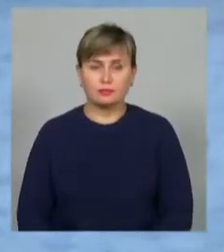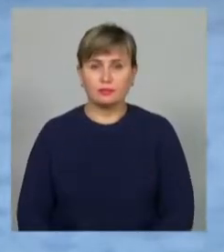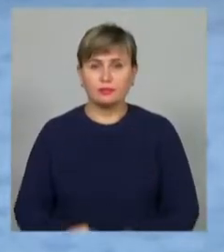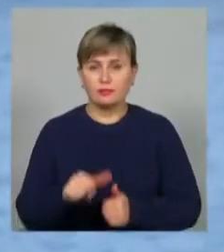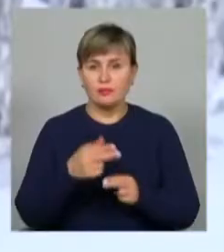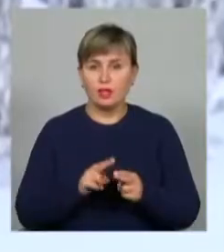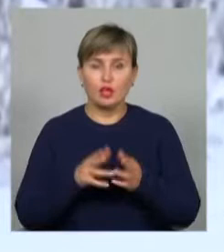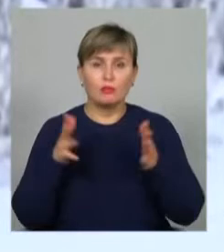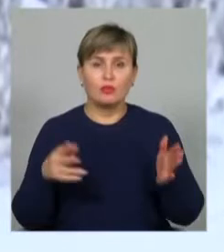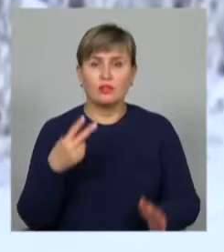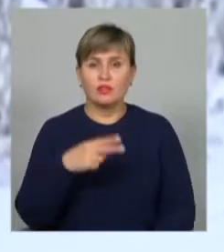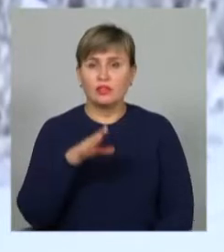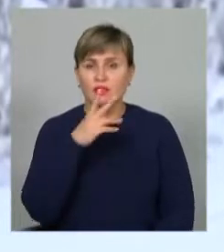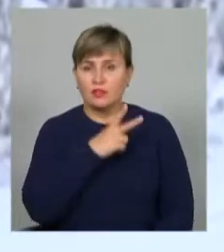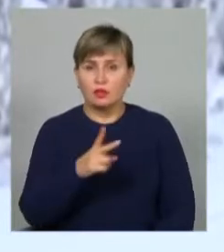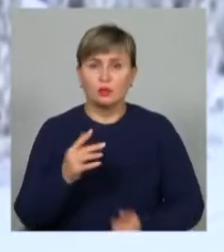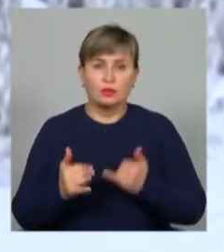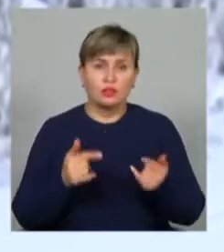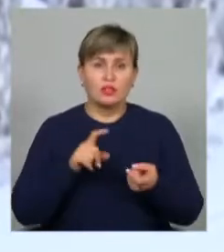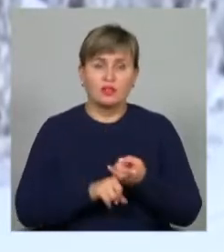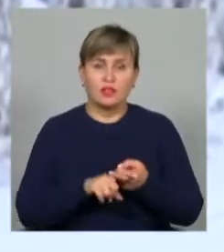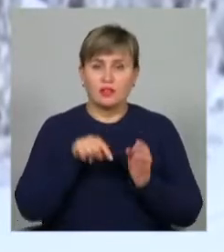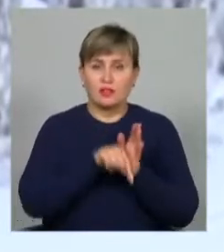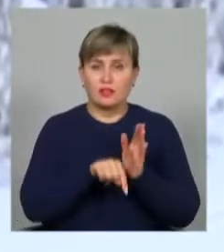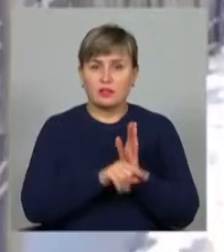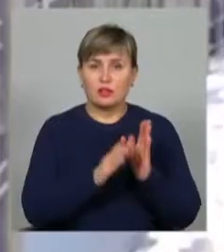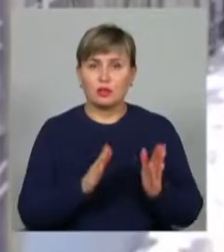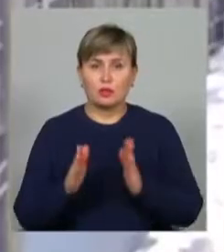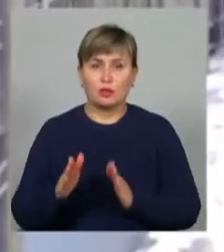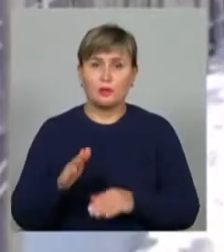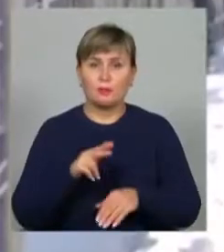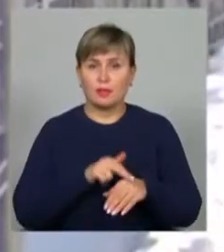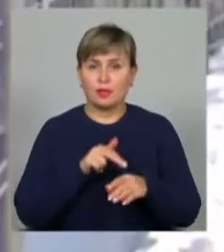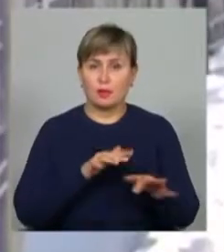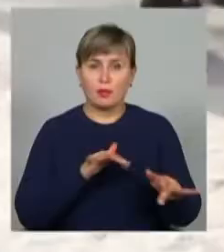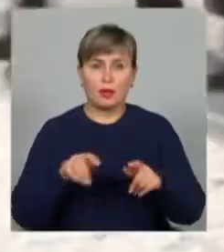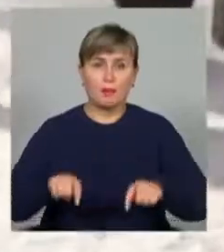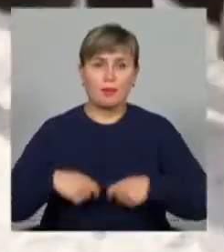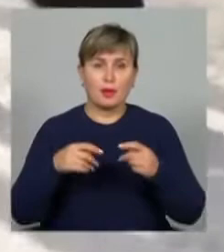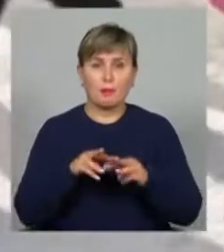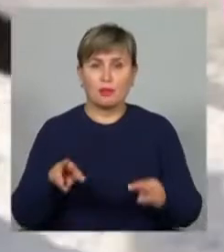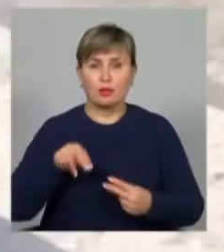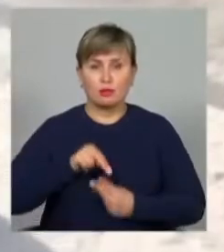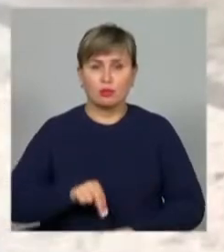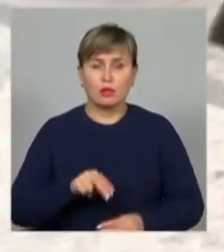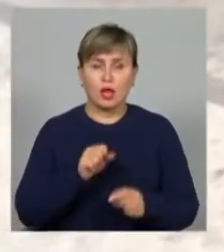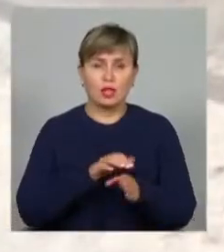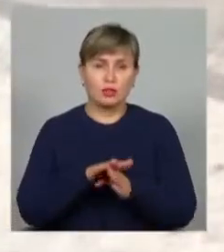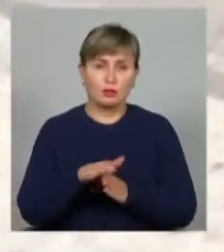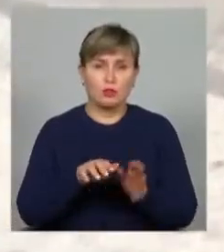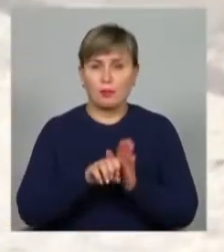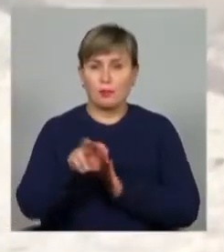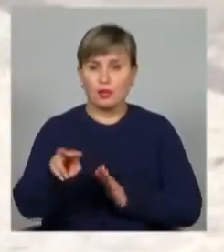этого, более 20 видов услуг, связанных с функциями регулирования миграционных процессов, переданы в Минтруда. А вот соблюдение беженцами